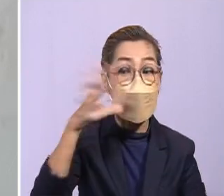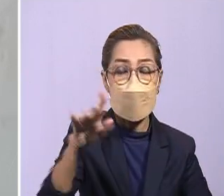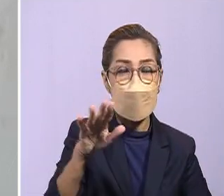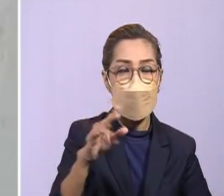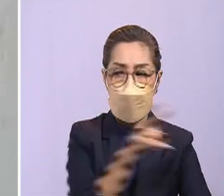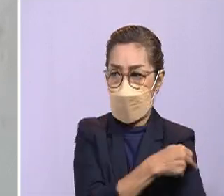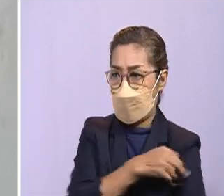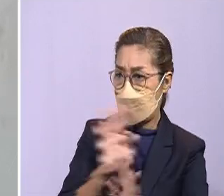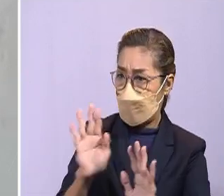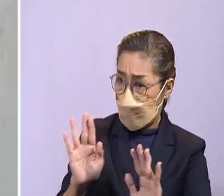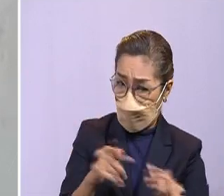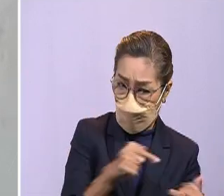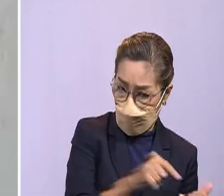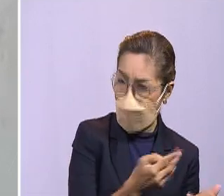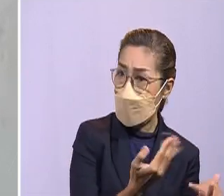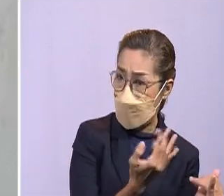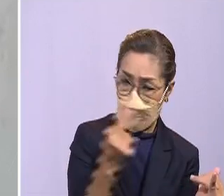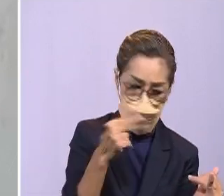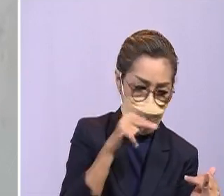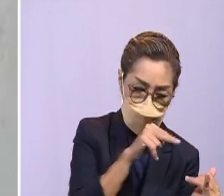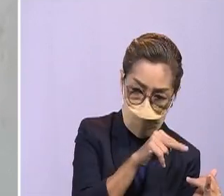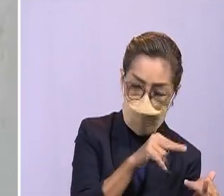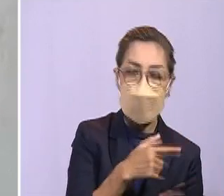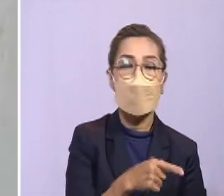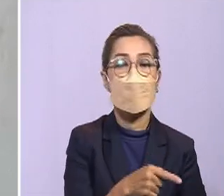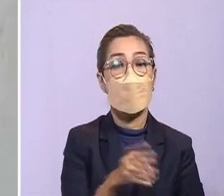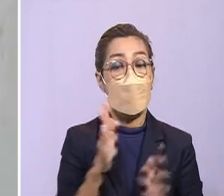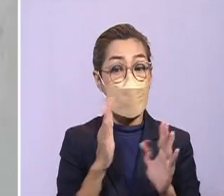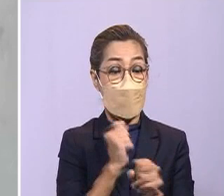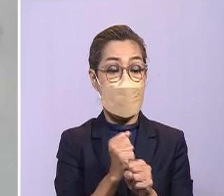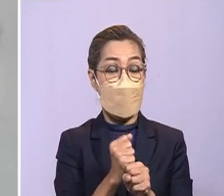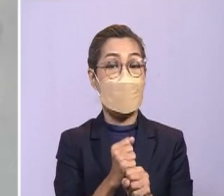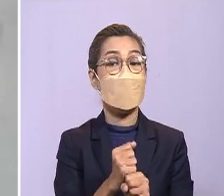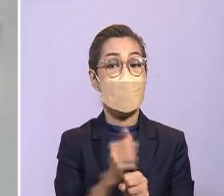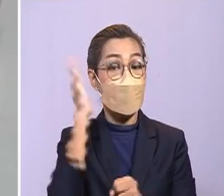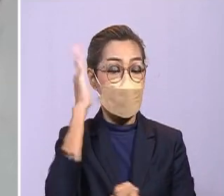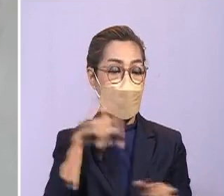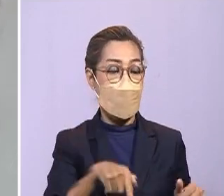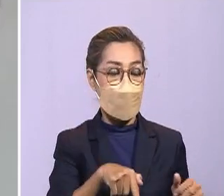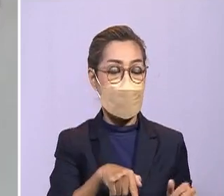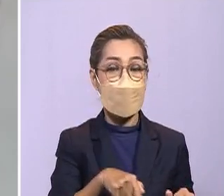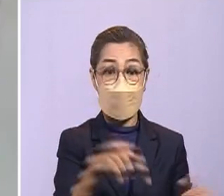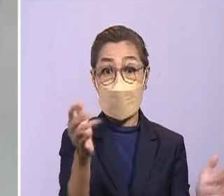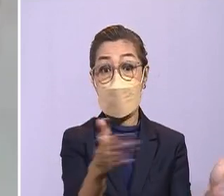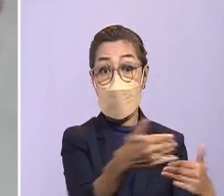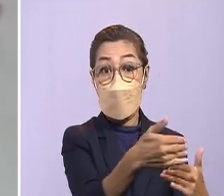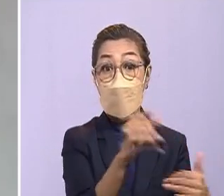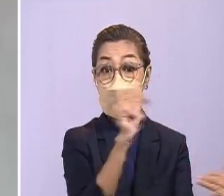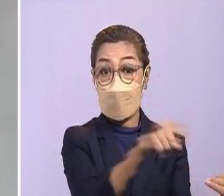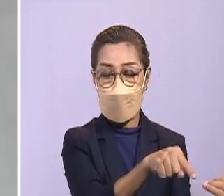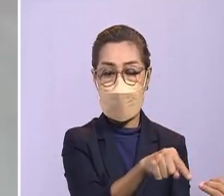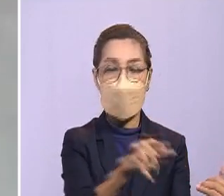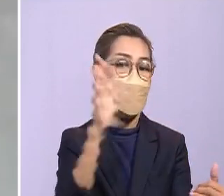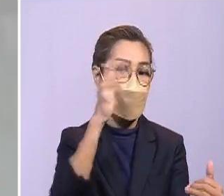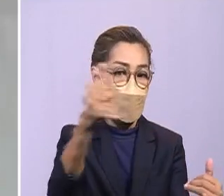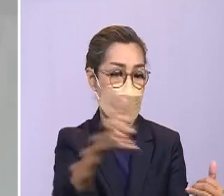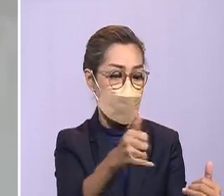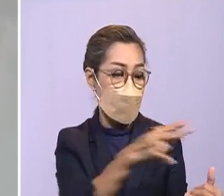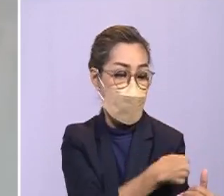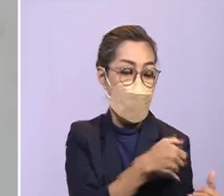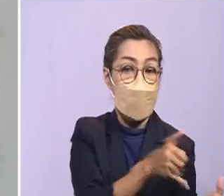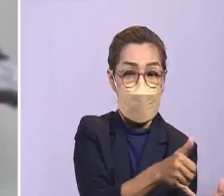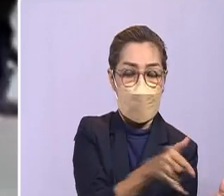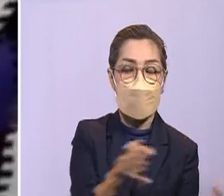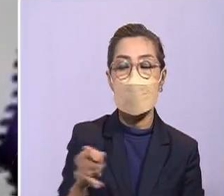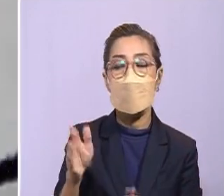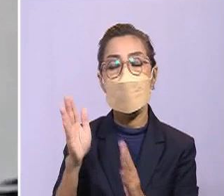การคุณเดชาอยู่เนี่ยนะฮะเสร็จแล้วเจ้าหน้าที่คนนี้เนี่ยคุณวิทย์เขาก็เดินมาเจอพอดีเขากลัวว่านายคนนี้จะไปทำร้ายเจ้าหน้